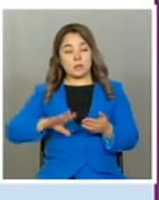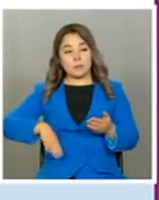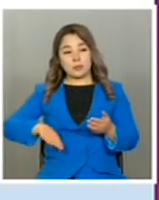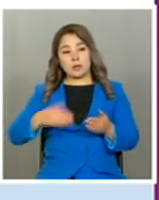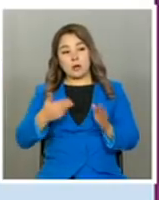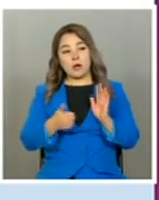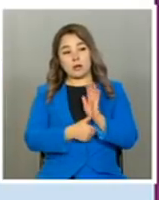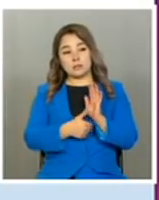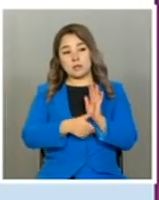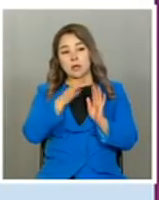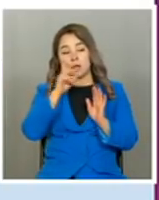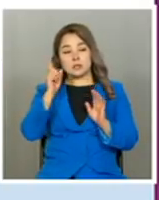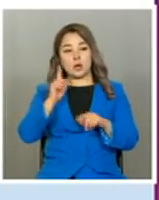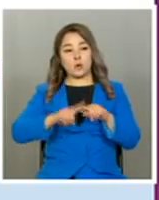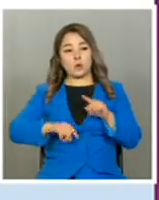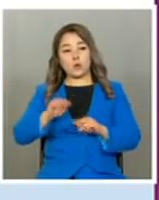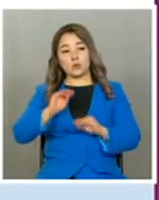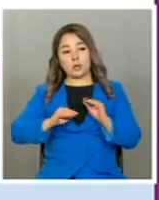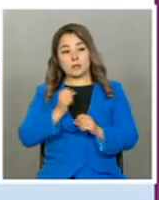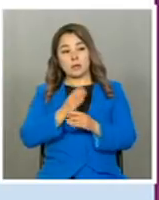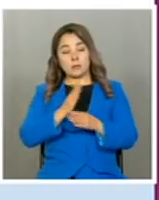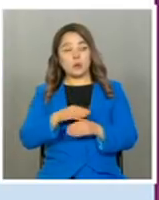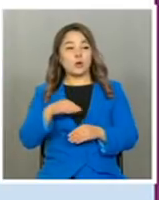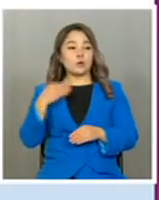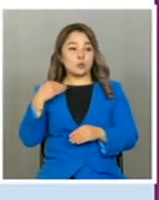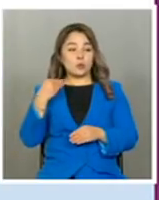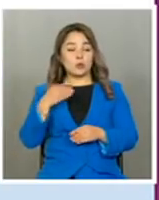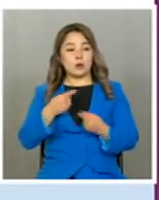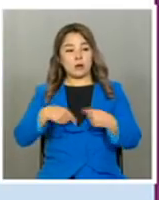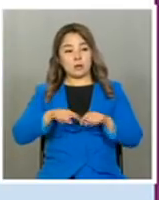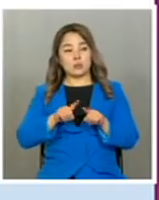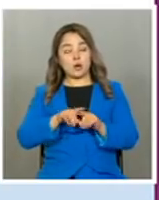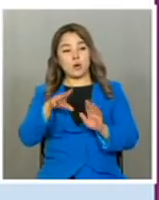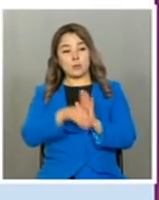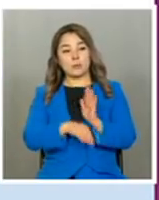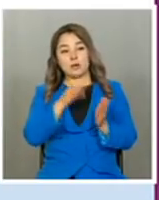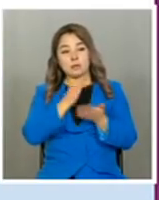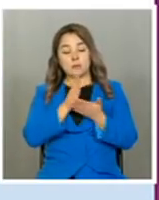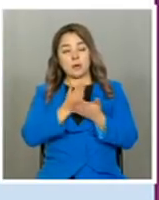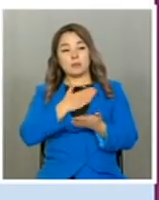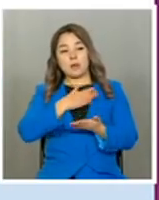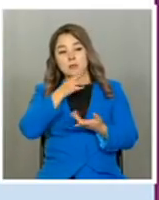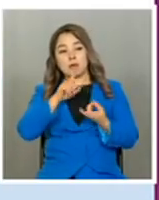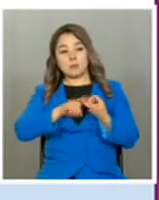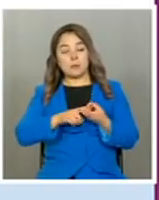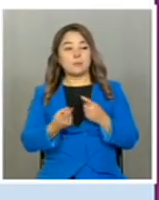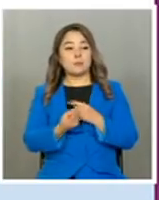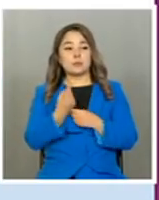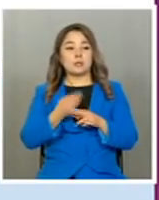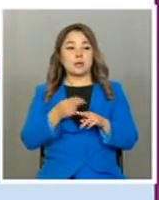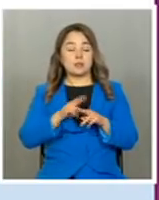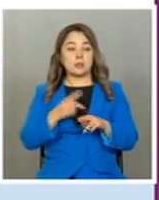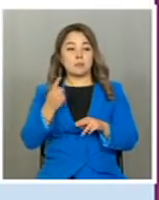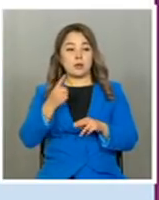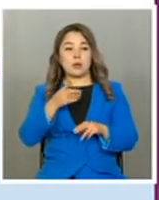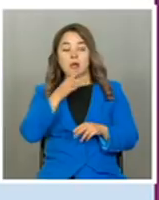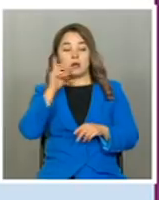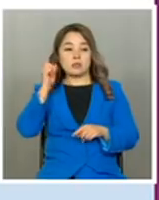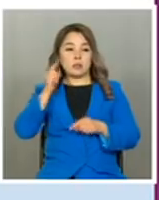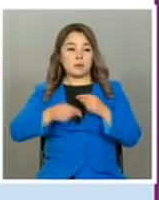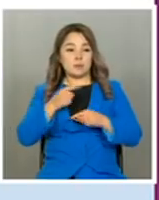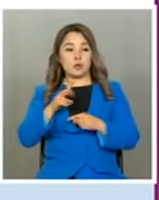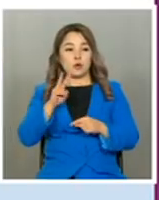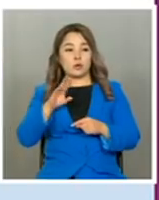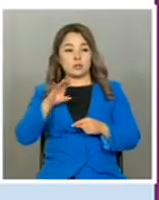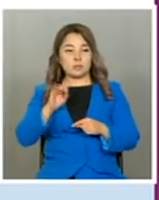6-шы ғасырда құрылған түрік қағанатының құрамына енді. Біздің заманымыздан бұрын 1-ші ғасырда Үйсін мемлекеті